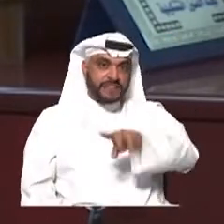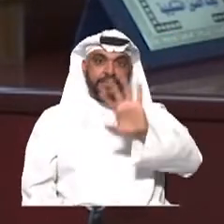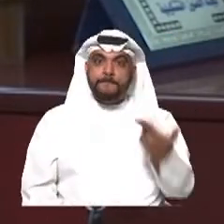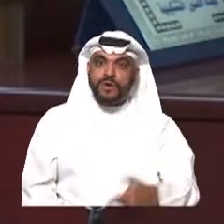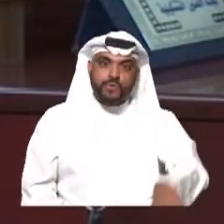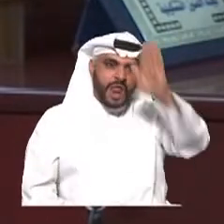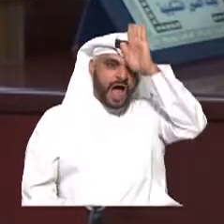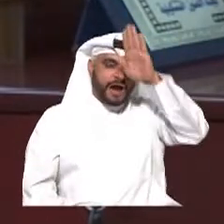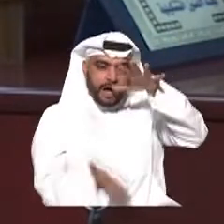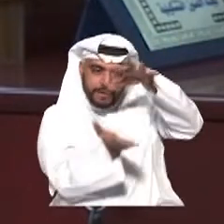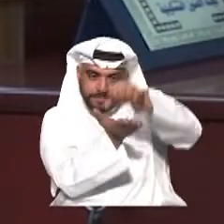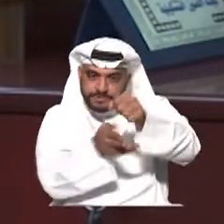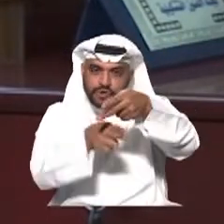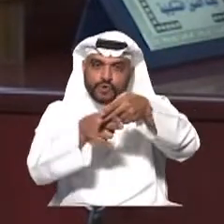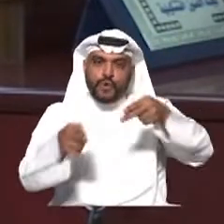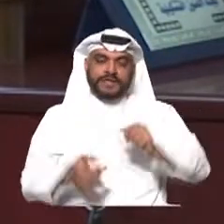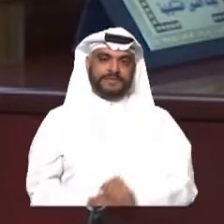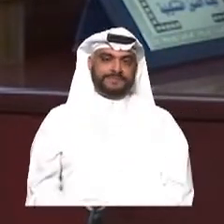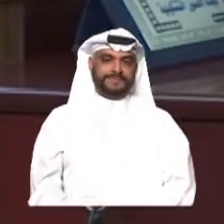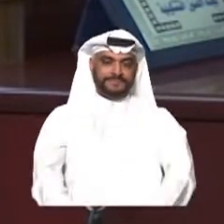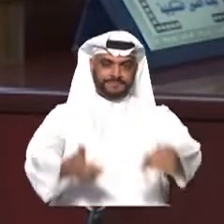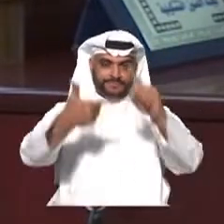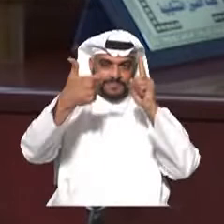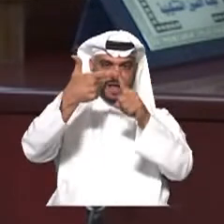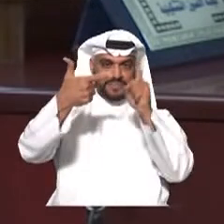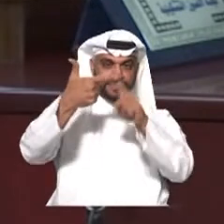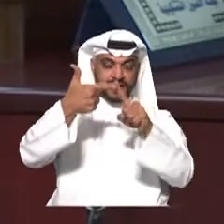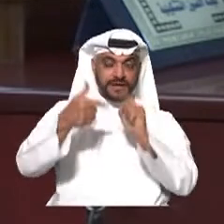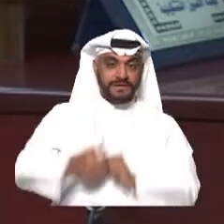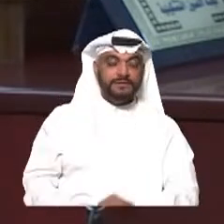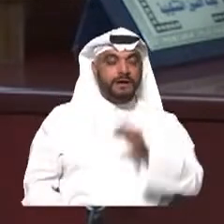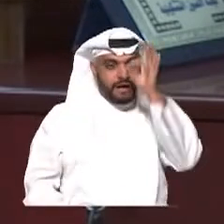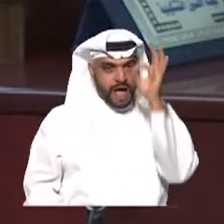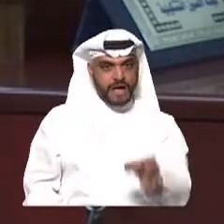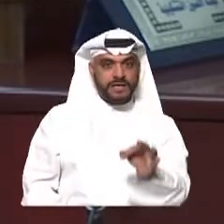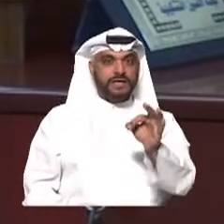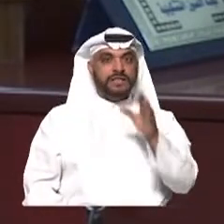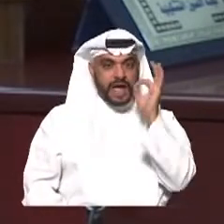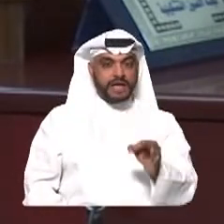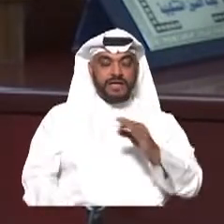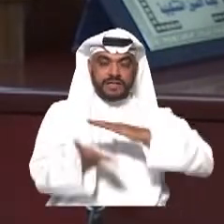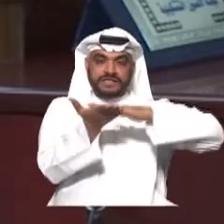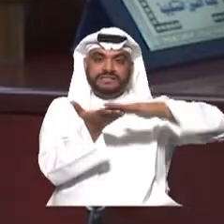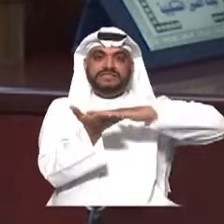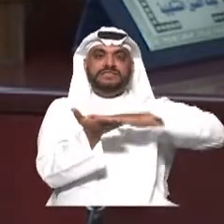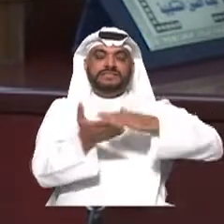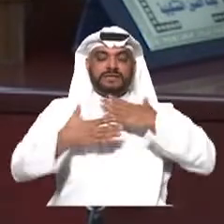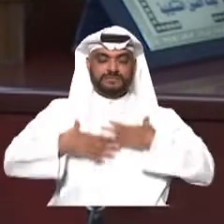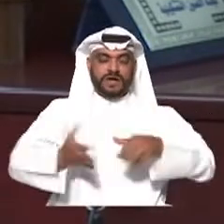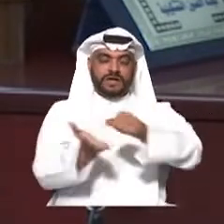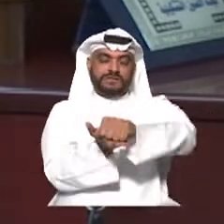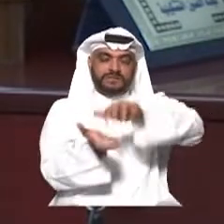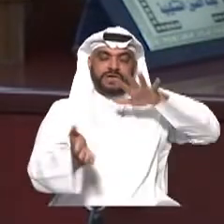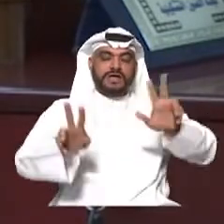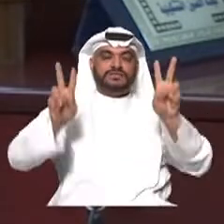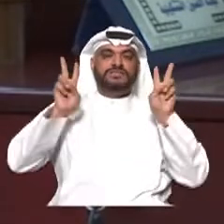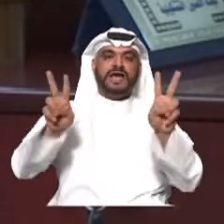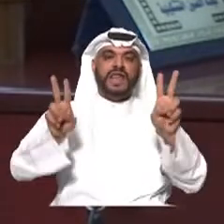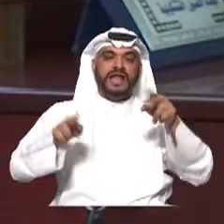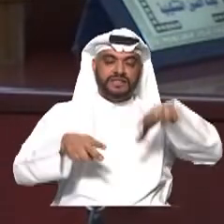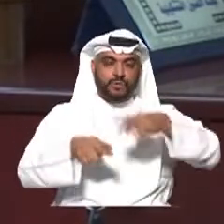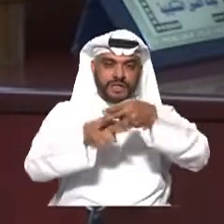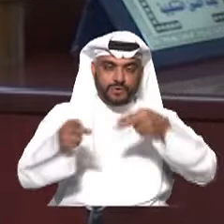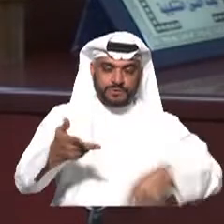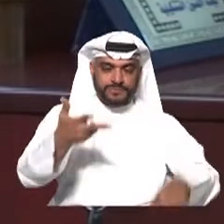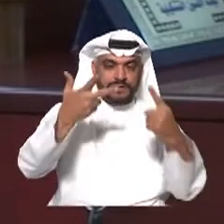الغاشم العراقي إلى الكويت. 2 تأكيد سلامة واستقلال دولة الكويت.